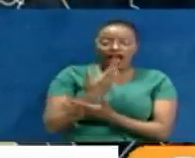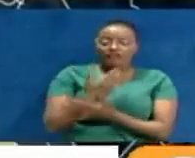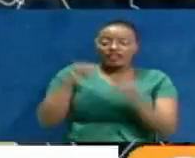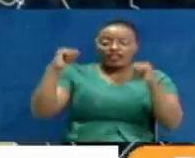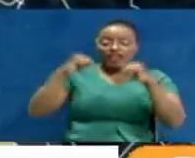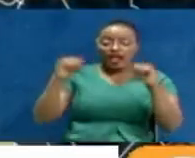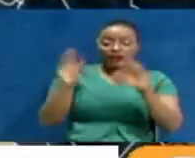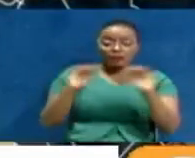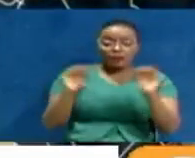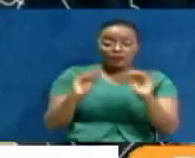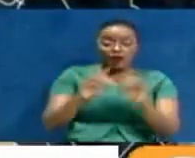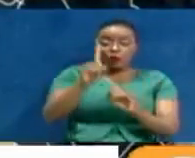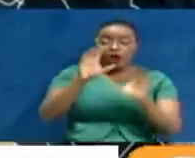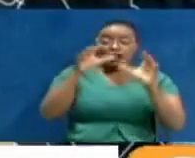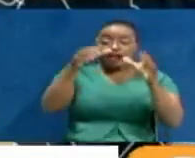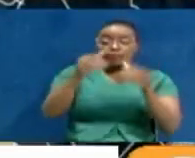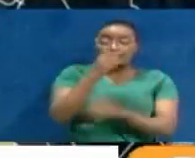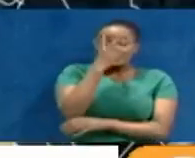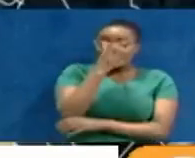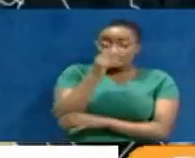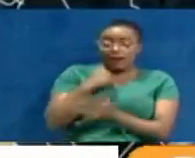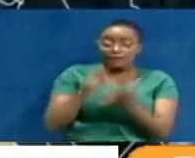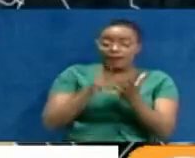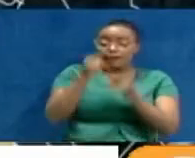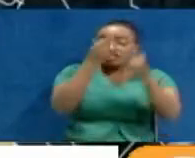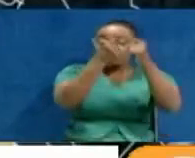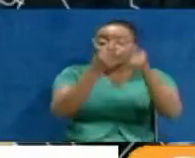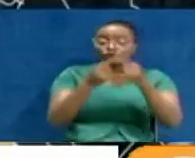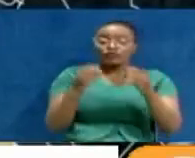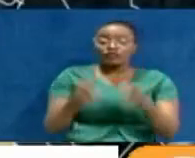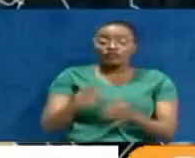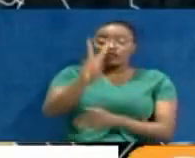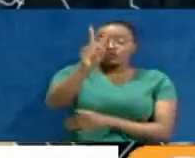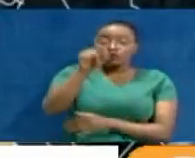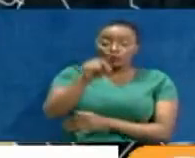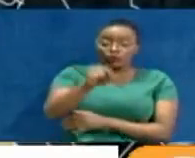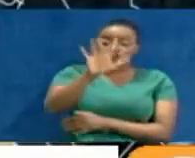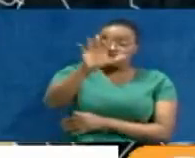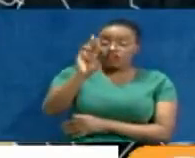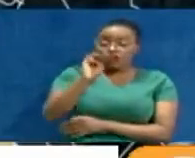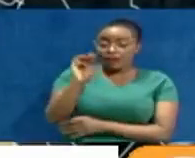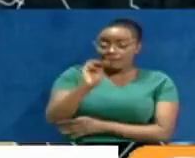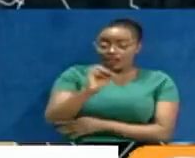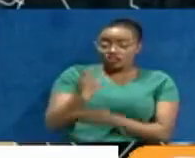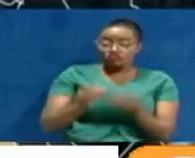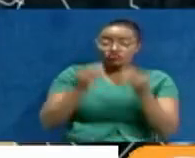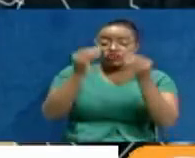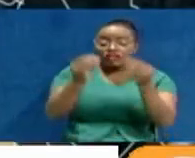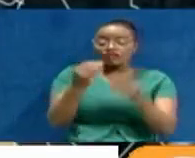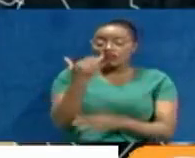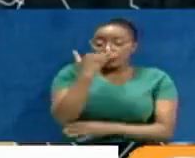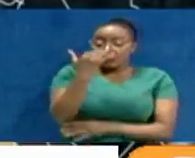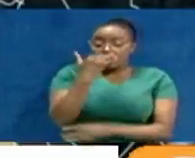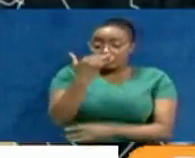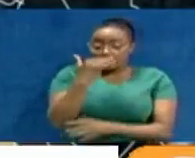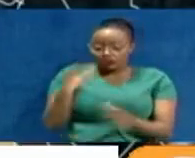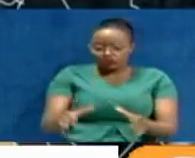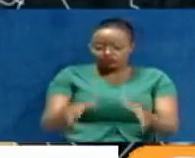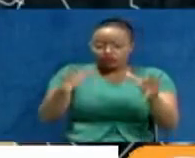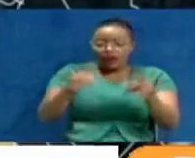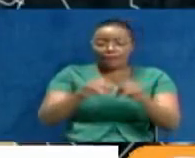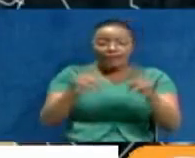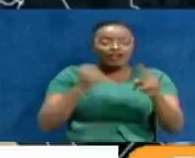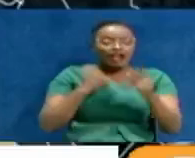wa kandarasi. Kampuni moja inadaiwa kulipwa jumla ya shilingi milioni 2.5 kuwasilisha hewa ya oksijeni,